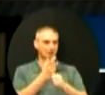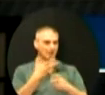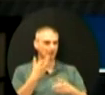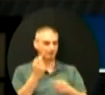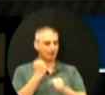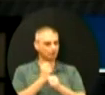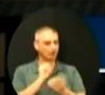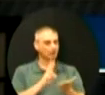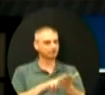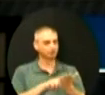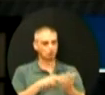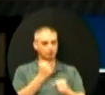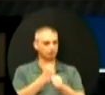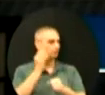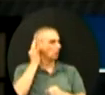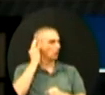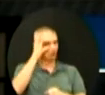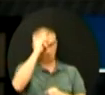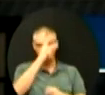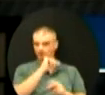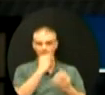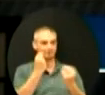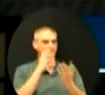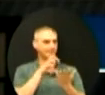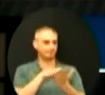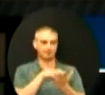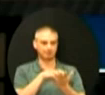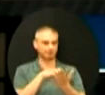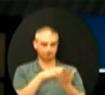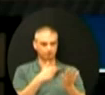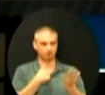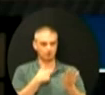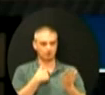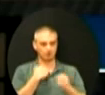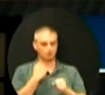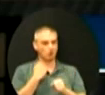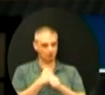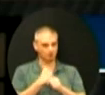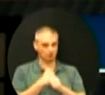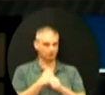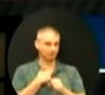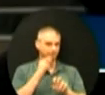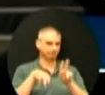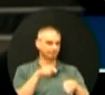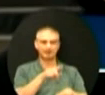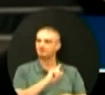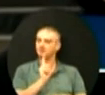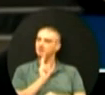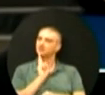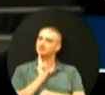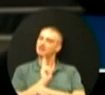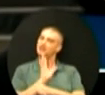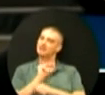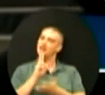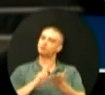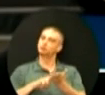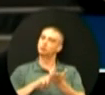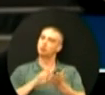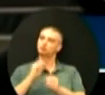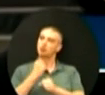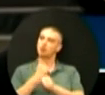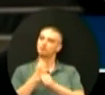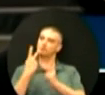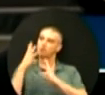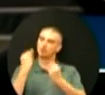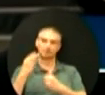העבודה למען זכויות עובדות ועובדים היא אחד הדברים המרכזיים שאנחנו עובדות ועובדים בהם. ומי יגן על זכויות ומעמד העובדים